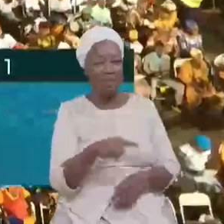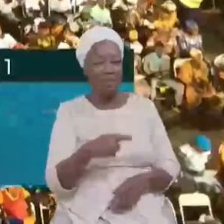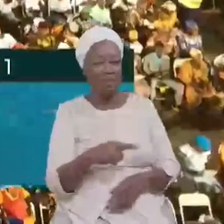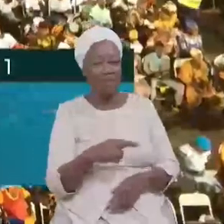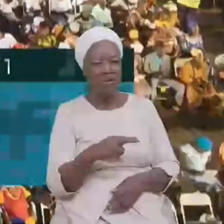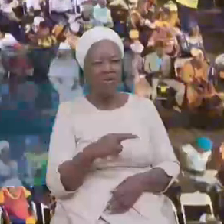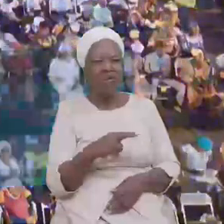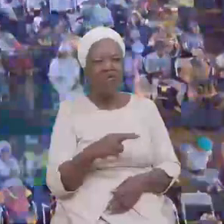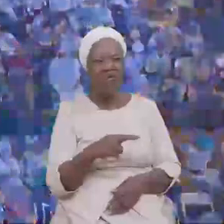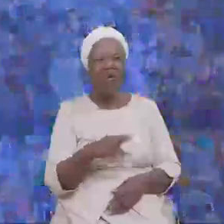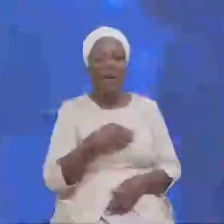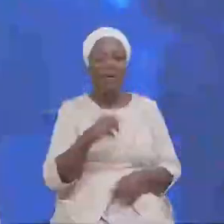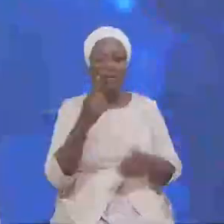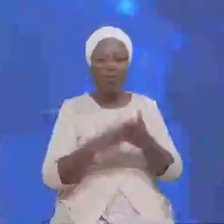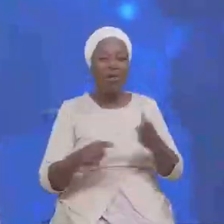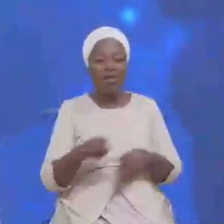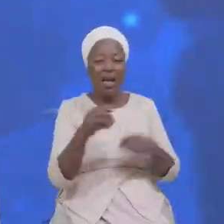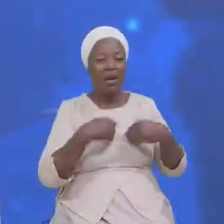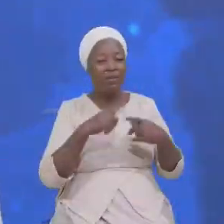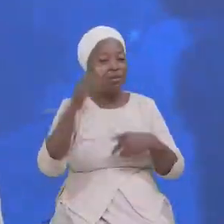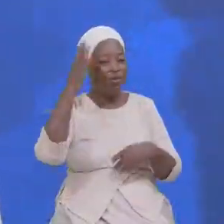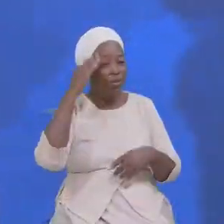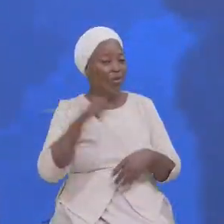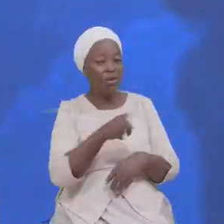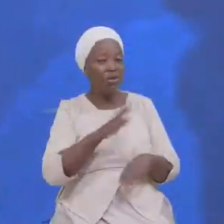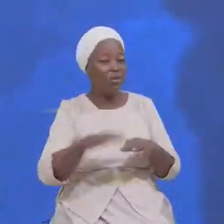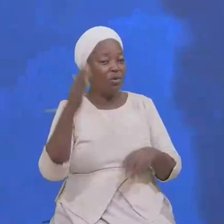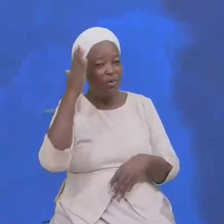et ce qu'ils doivent connaître, ils ne connaissent pas.